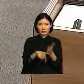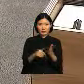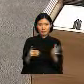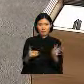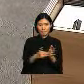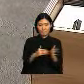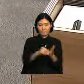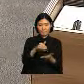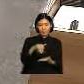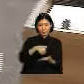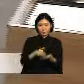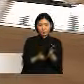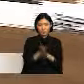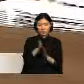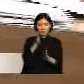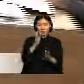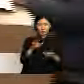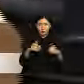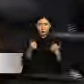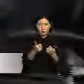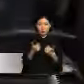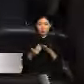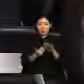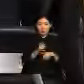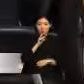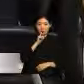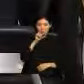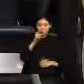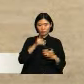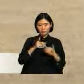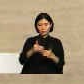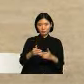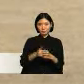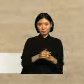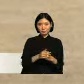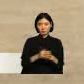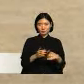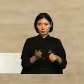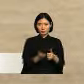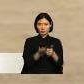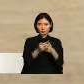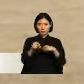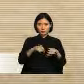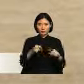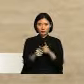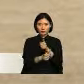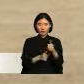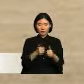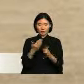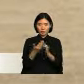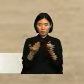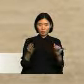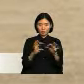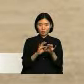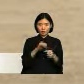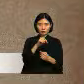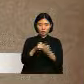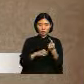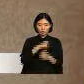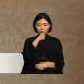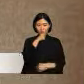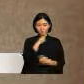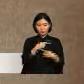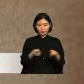만료됩니다. 동두천시는 시의회에 사전 보고를 진행했습니다. 보육정책위원 9명을 통해 운영 실적을